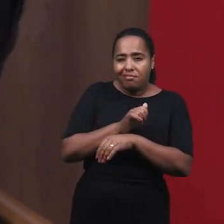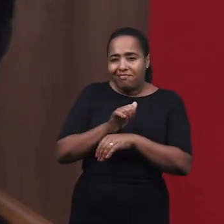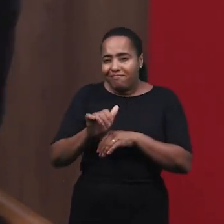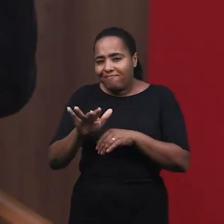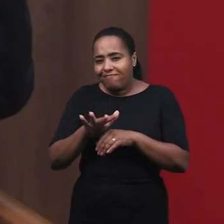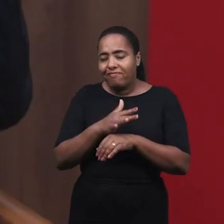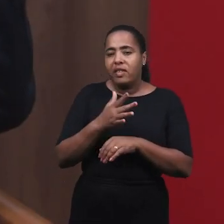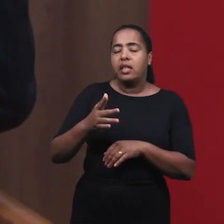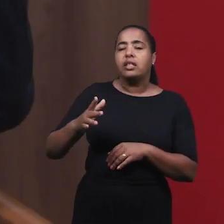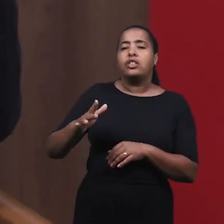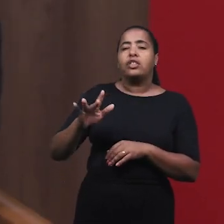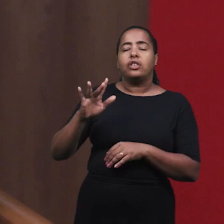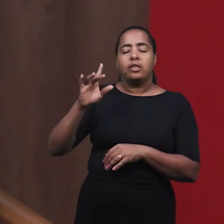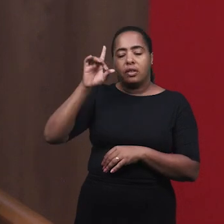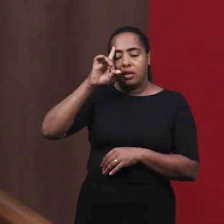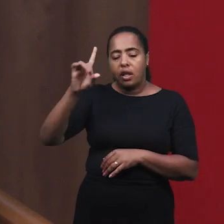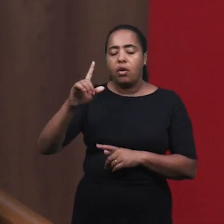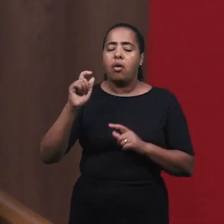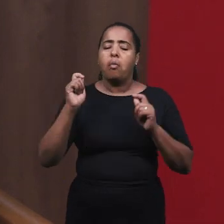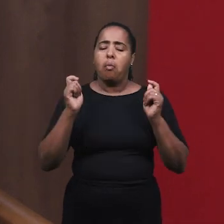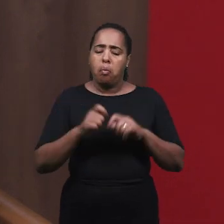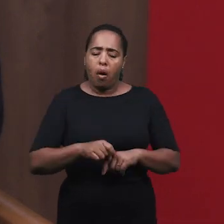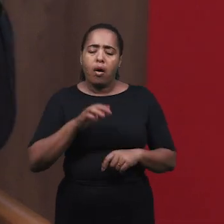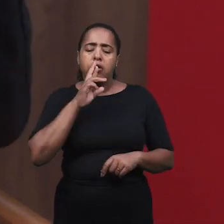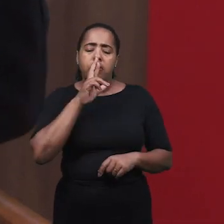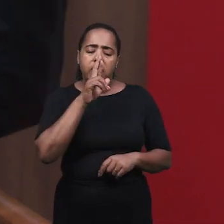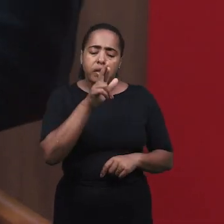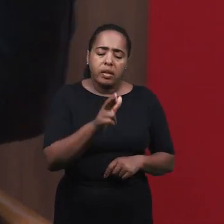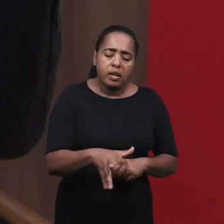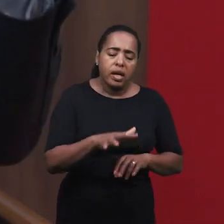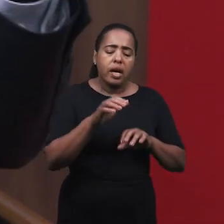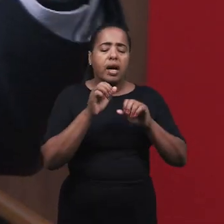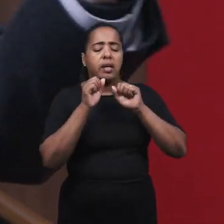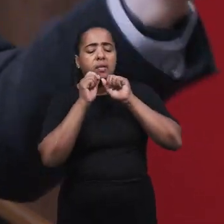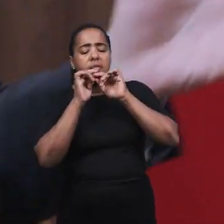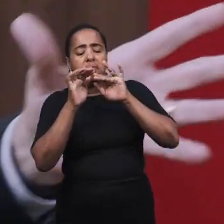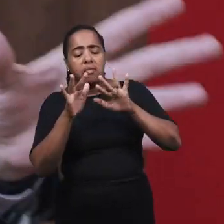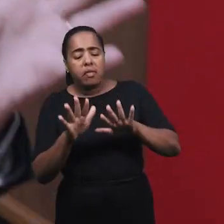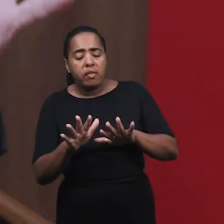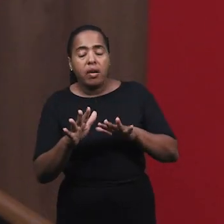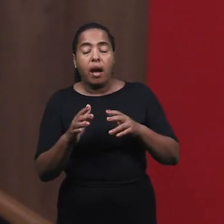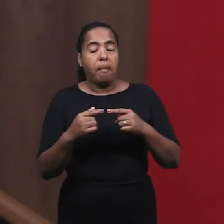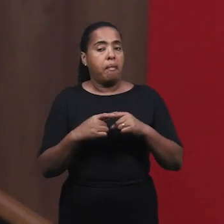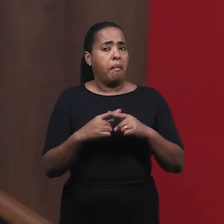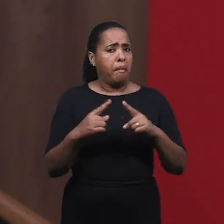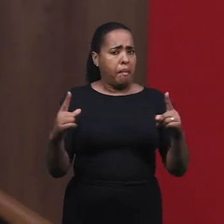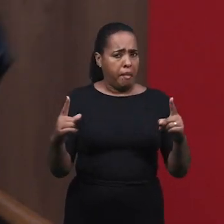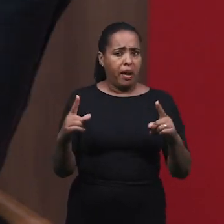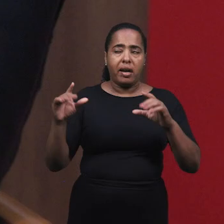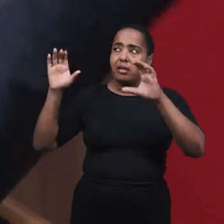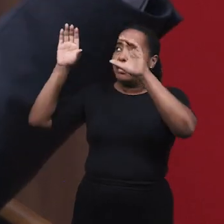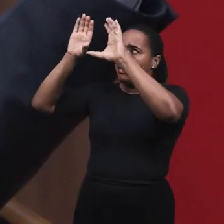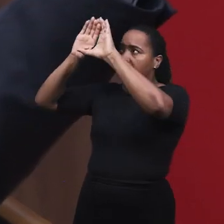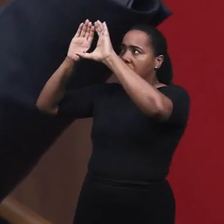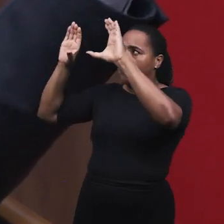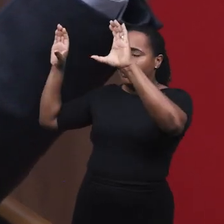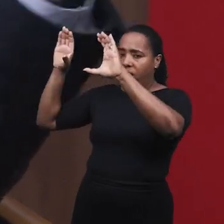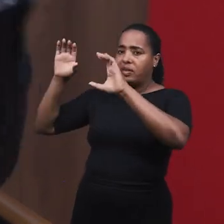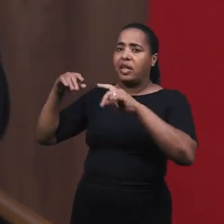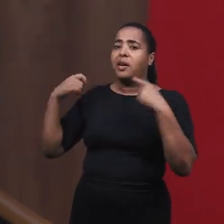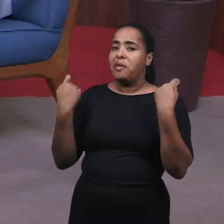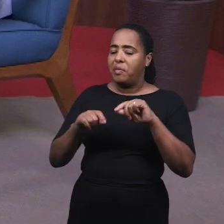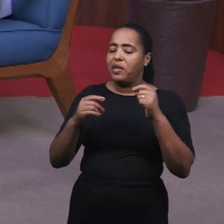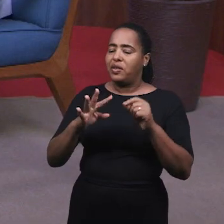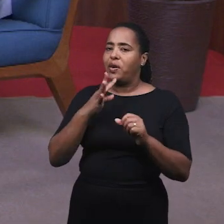Dieu peut m'apporter un bénéfice occasionnel, une faveur, mais le royaume